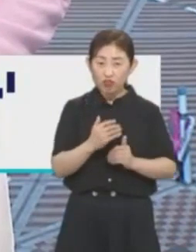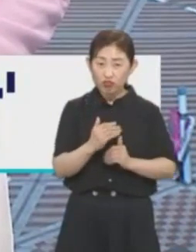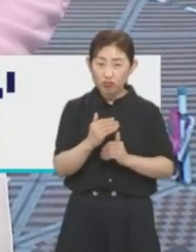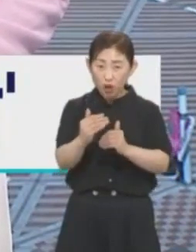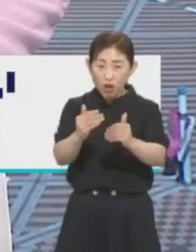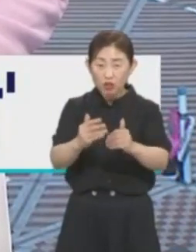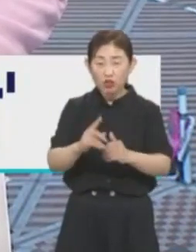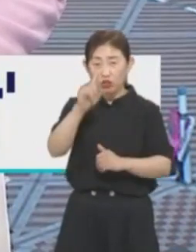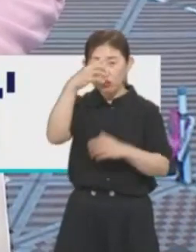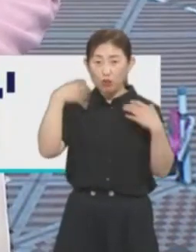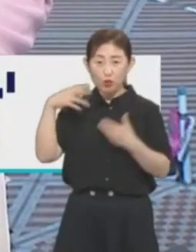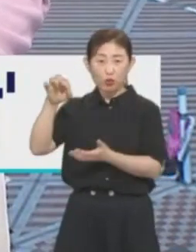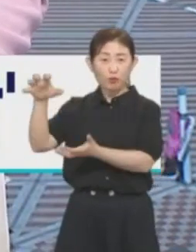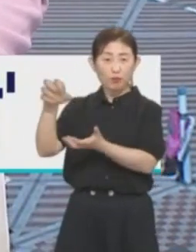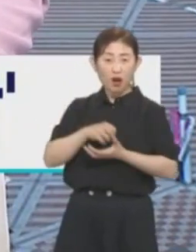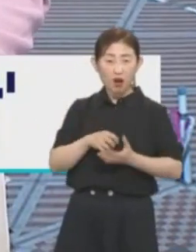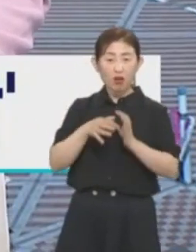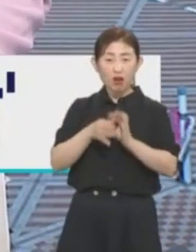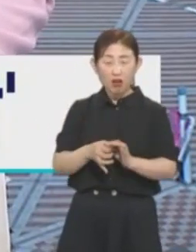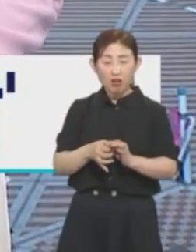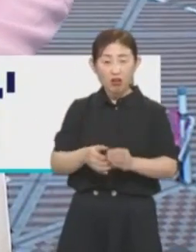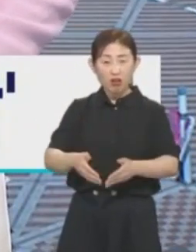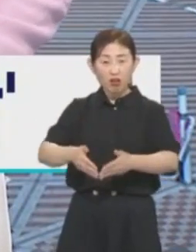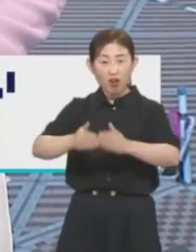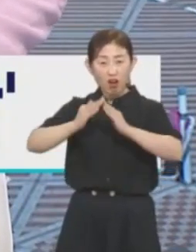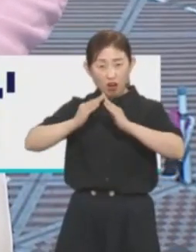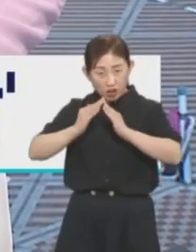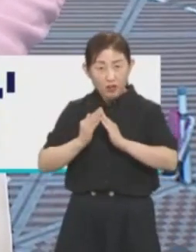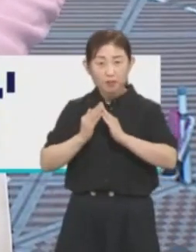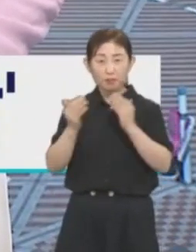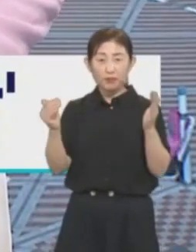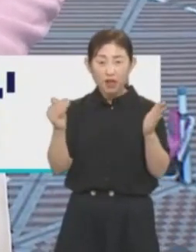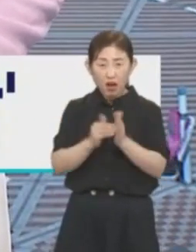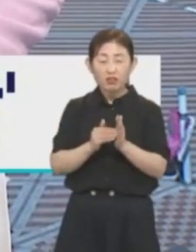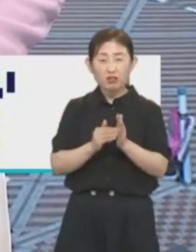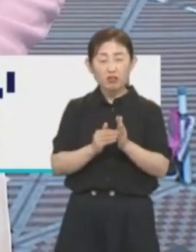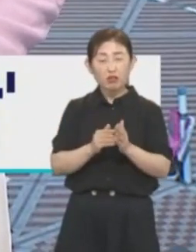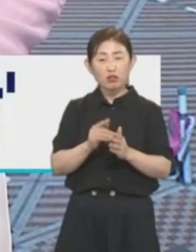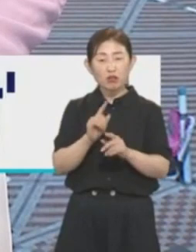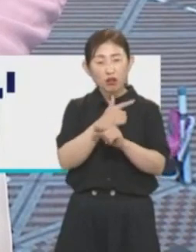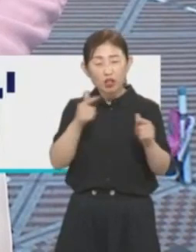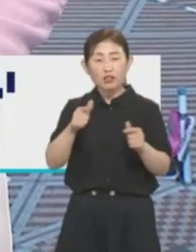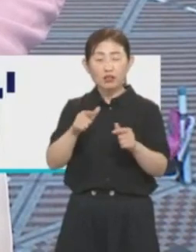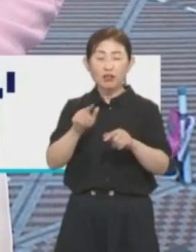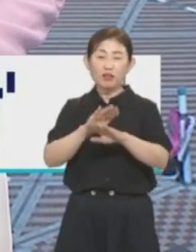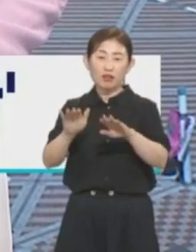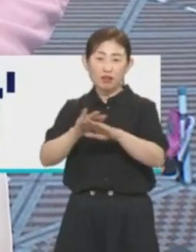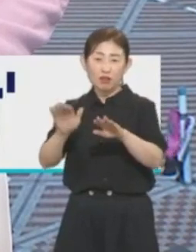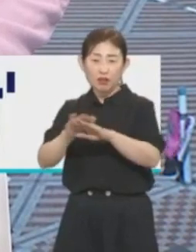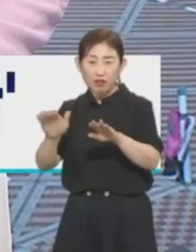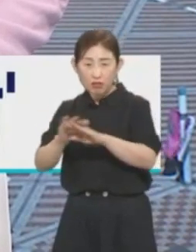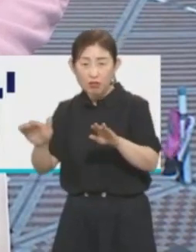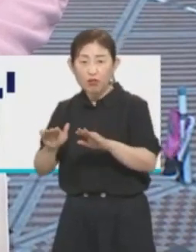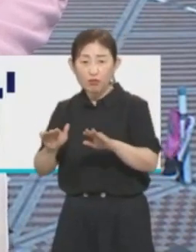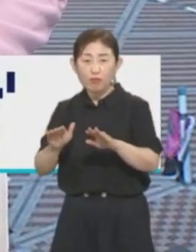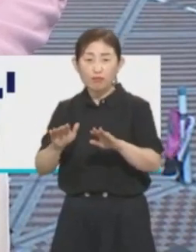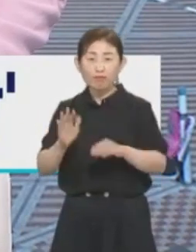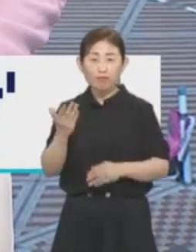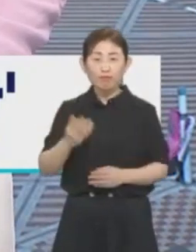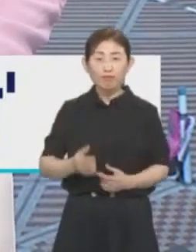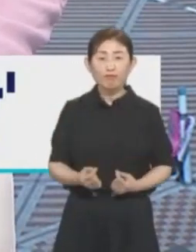절차를 비롯해 국비 확보 등 실제 건립이 현실화되기까지는 풀어야 할 과제들도 많습니다. 노동현 기자의